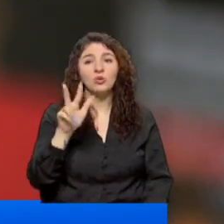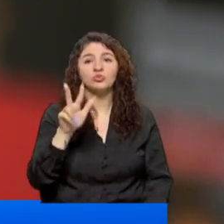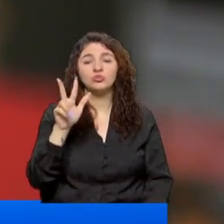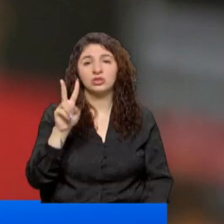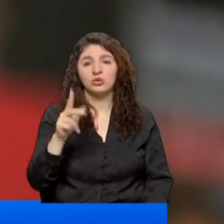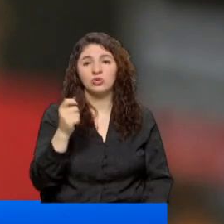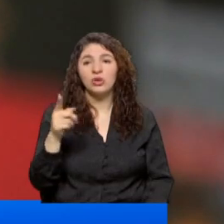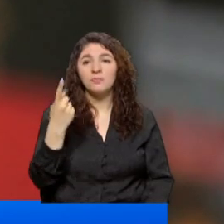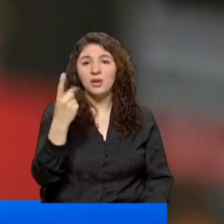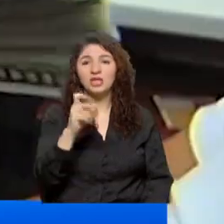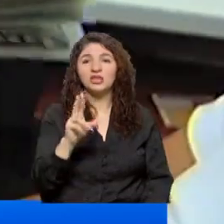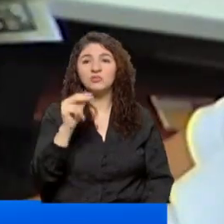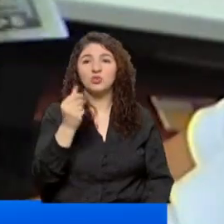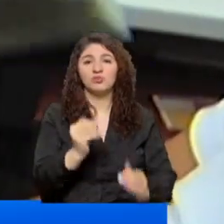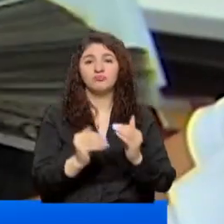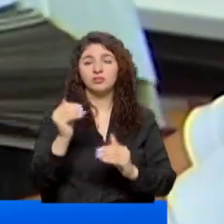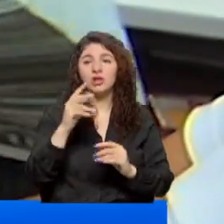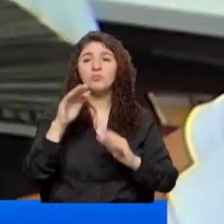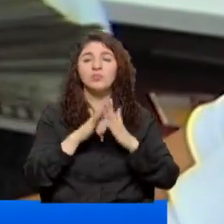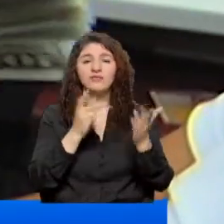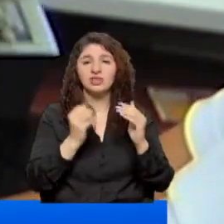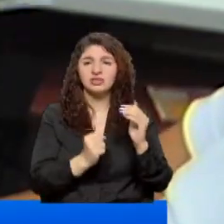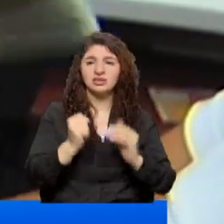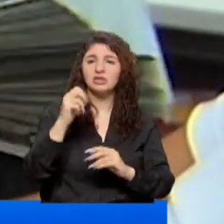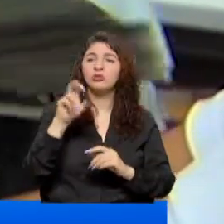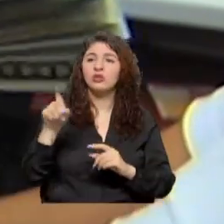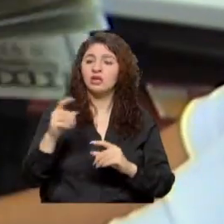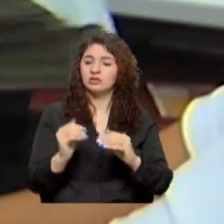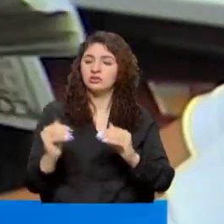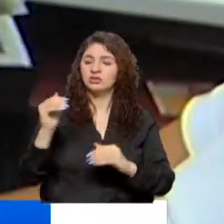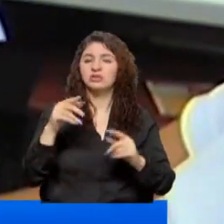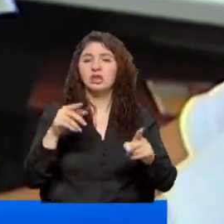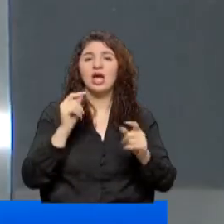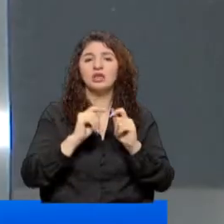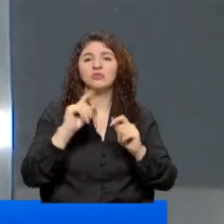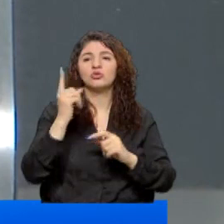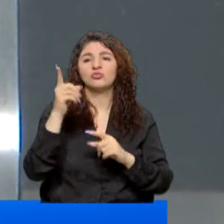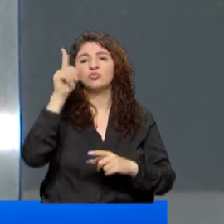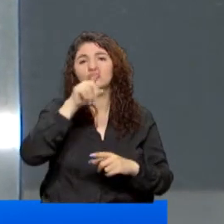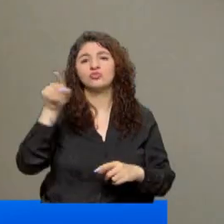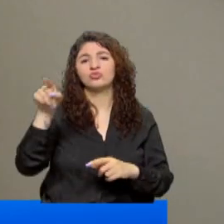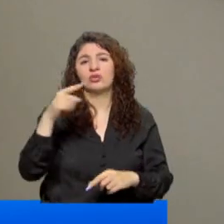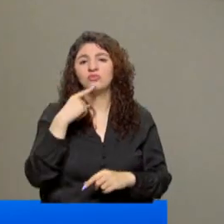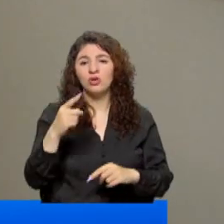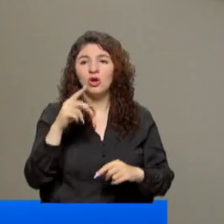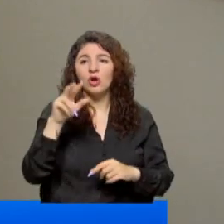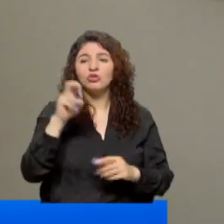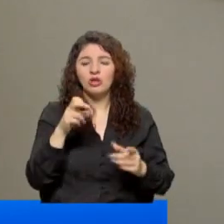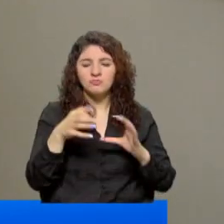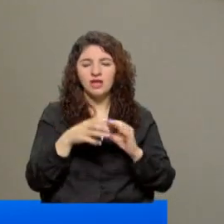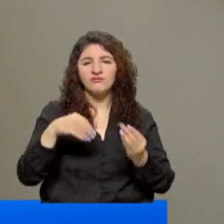bir ayda 70 kuruş artı muhalefet fiyat artışları da kurdaki Yükseliş ile ekonomi yönetiminden kaynaklı diyor